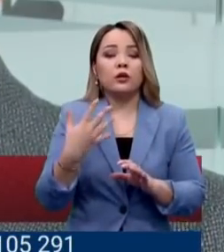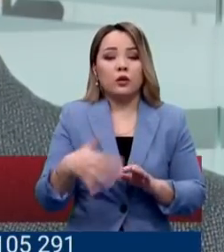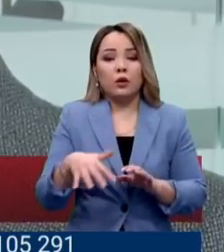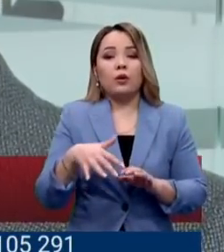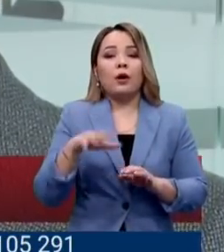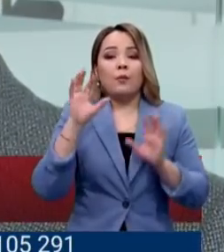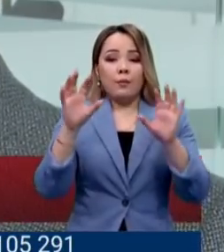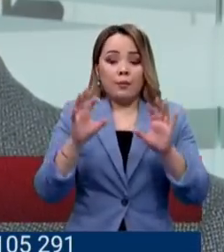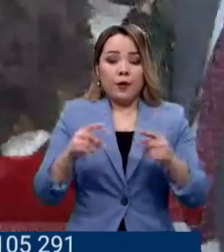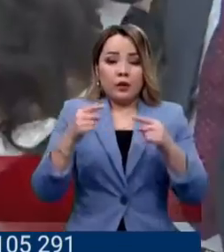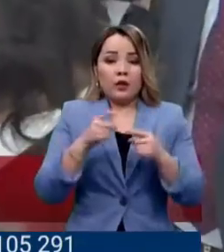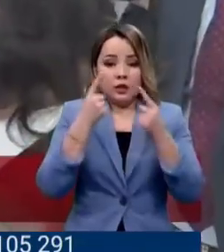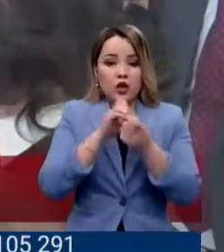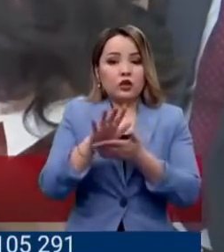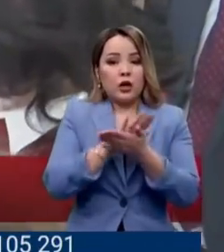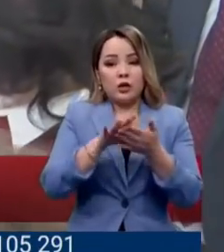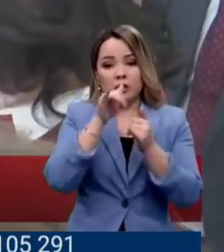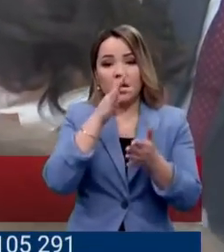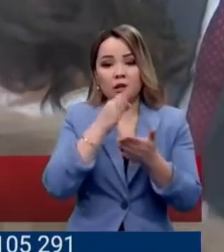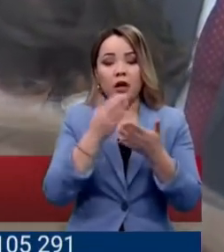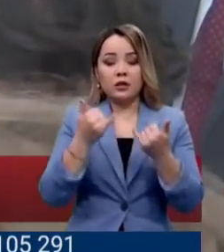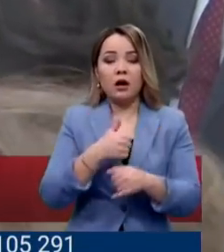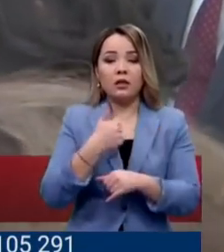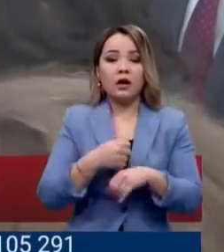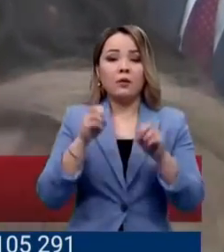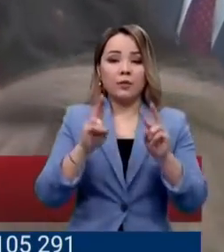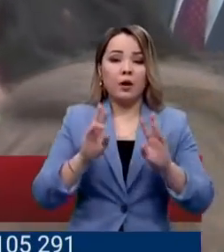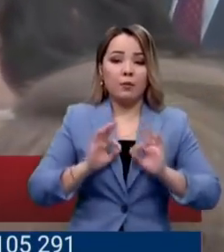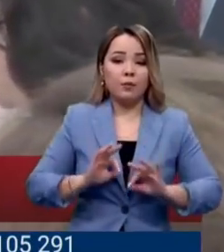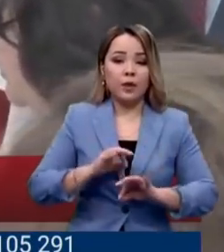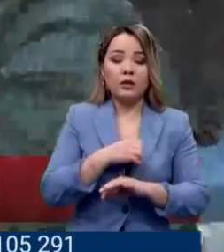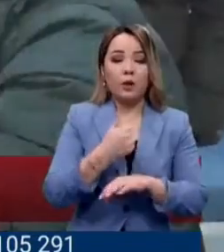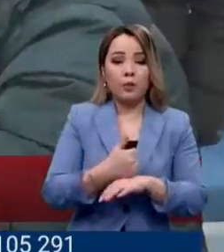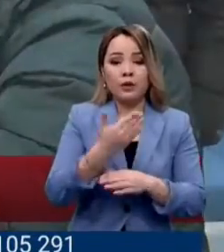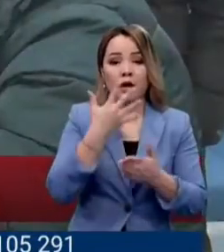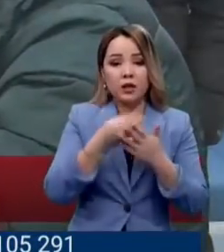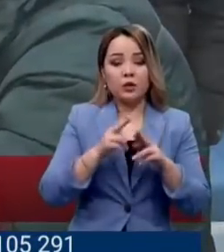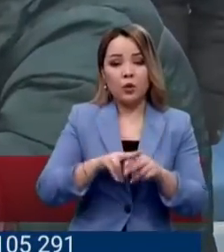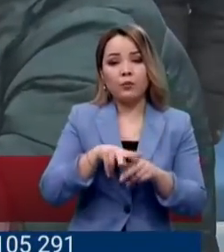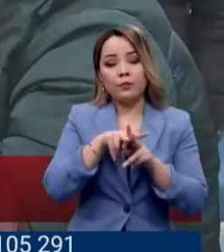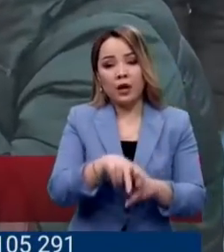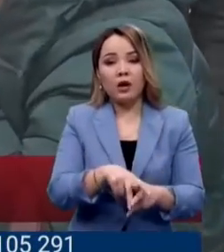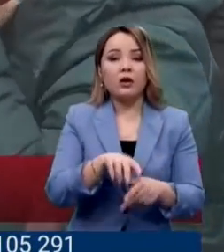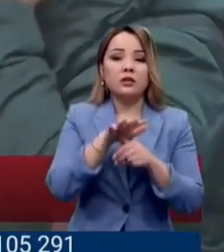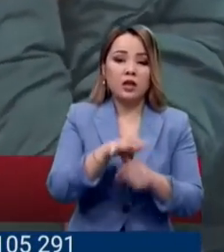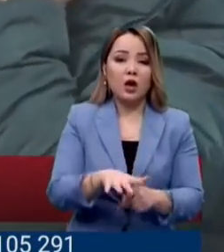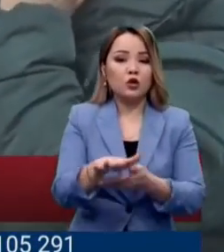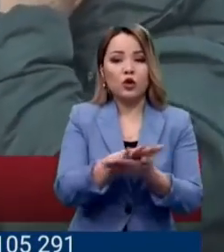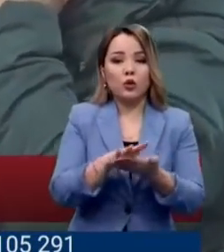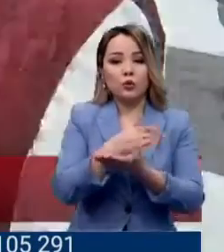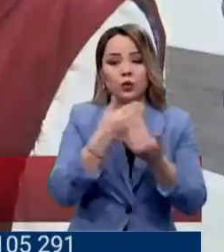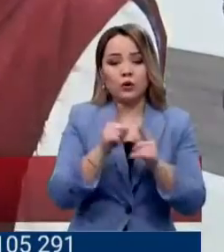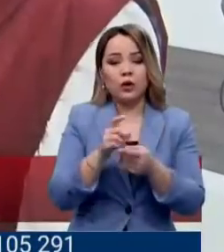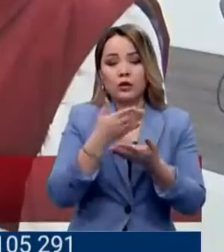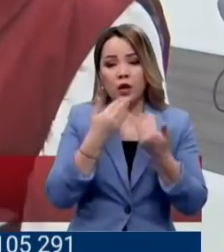сәйкес сізге жарияламаймын. Арнайы прокурорлардың бастығы Динамо спорт кешенінде күш көрсетілді деген ақпаратты растамады, жоққа да